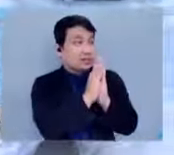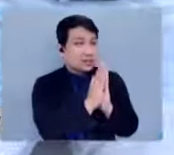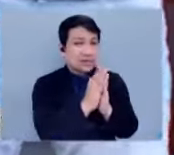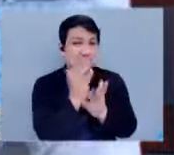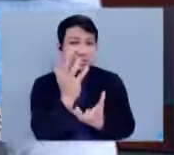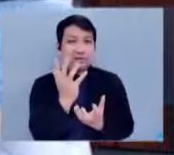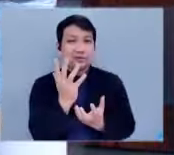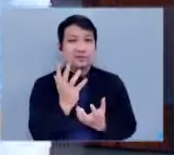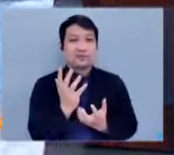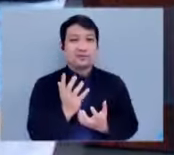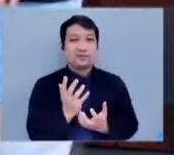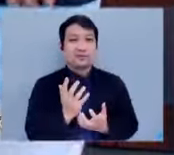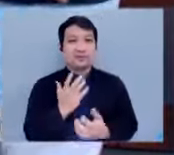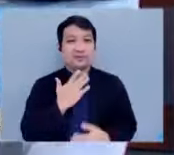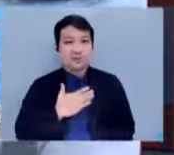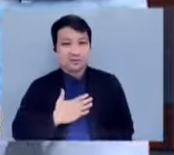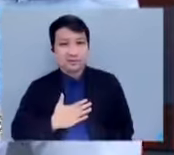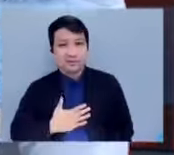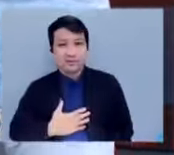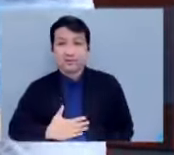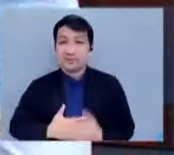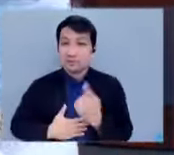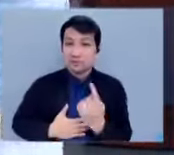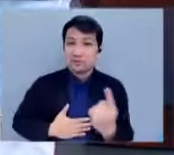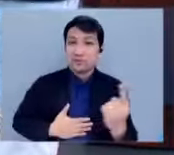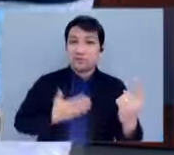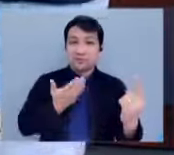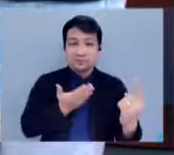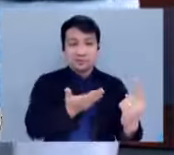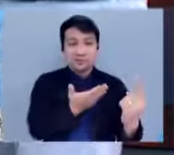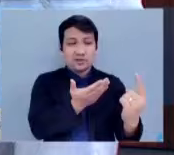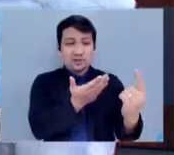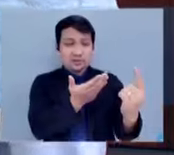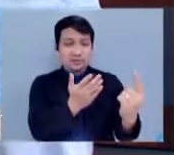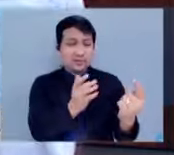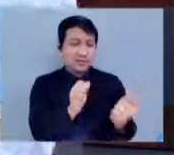paghiling ikaw lang naman ang gusto kong